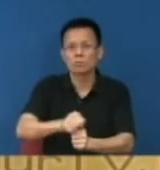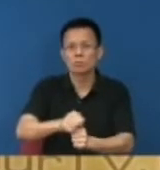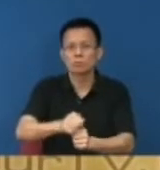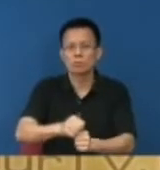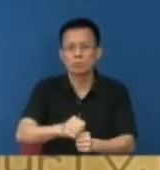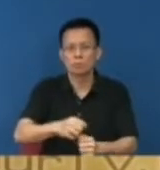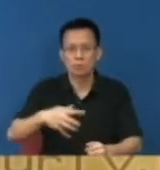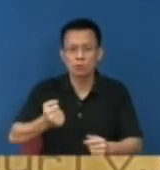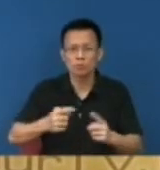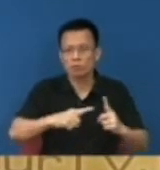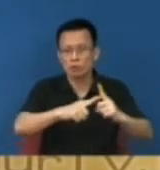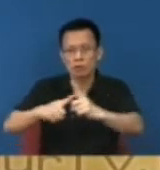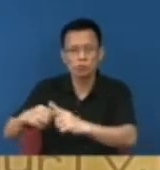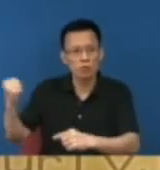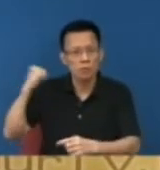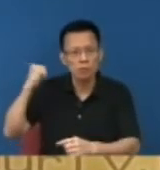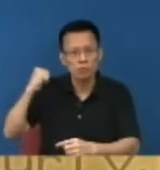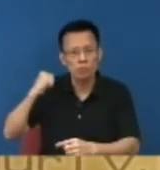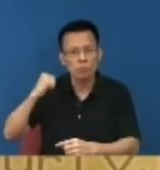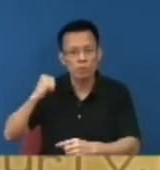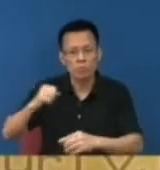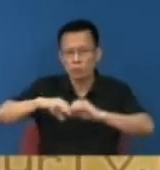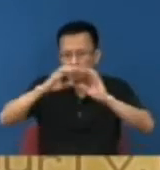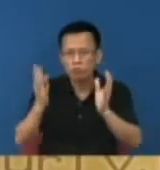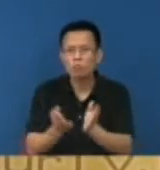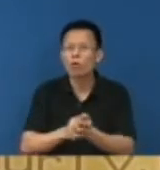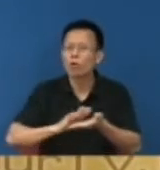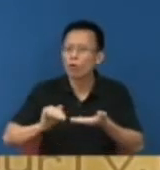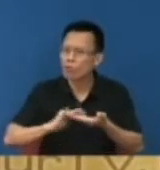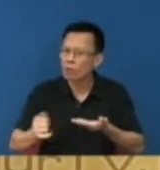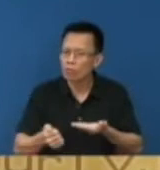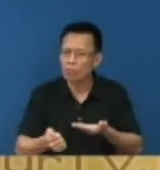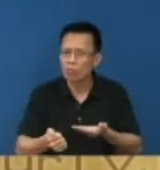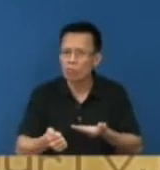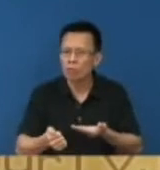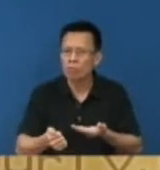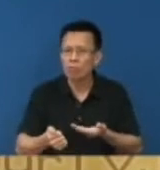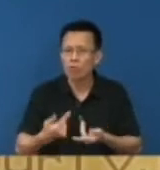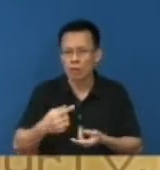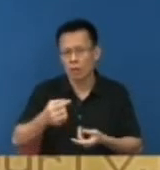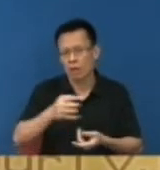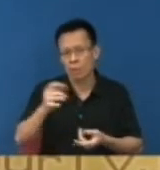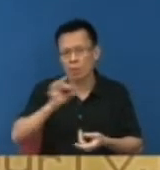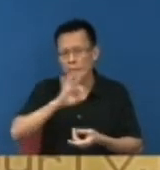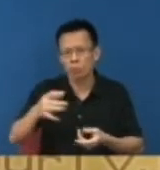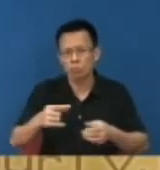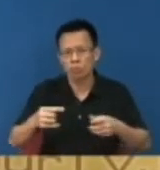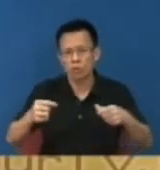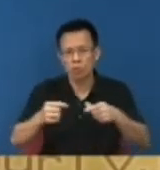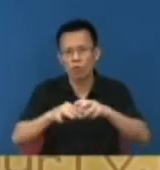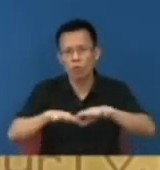呢？是不是真的一塵不染的呢？是不是沒有跟這個公安或者這